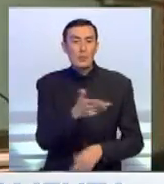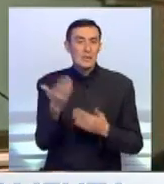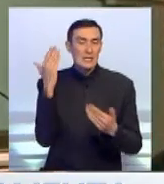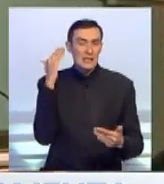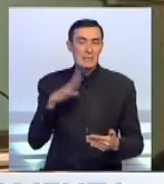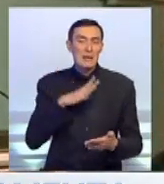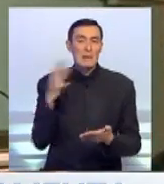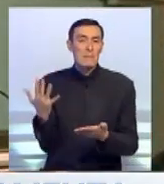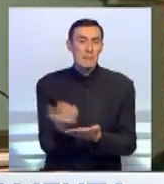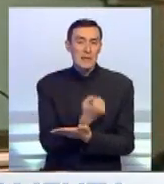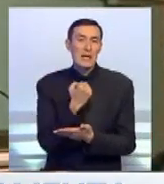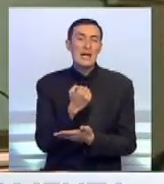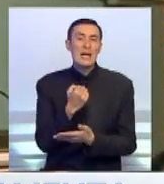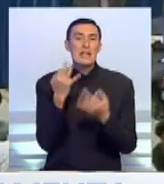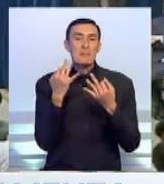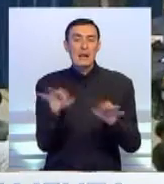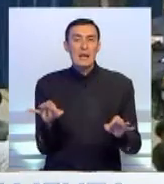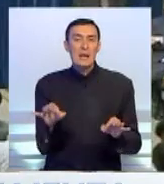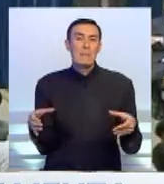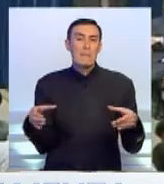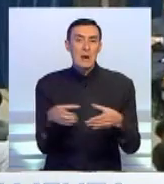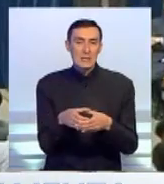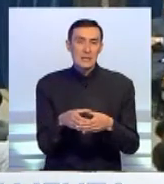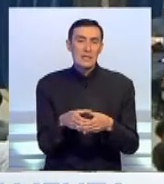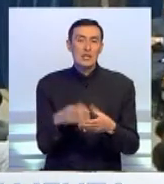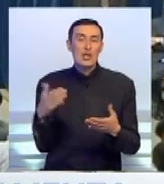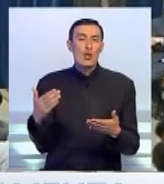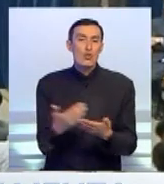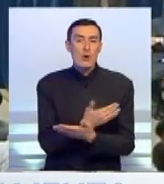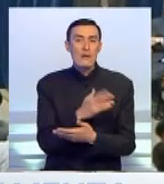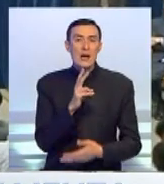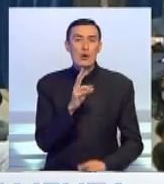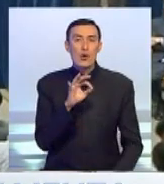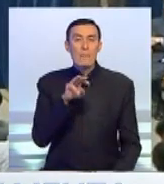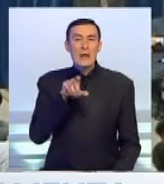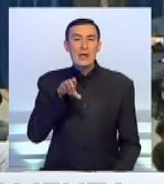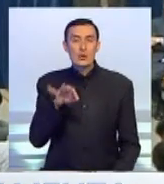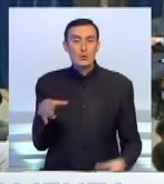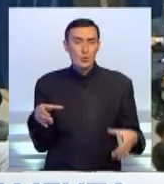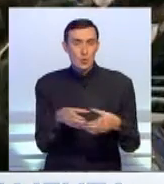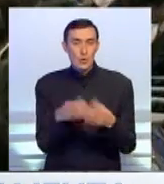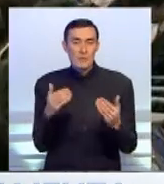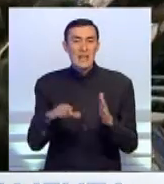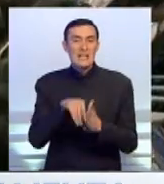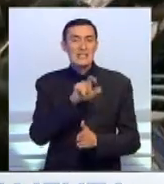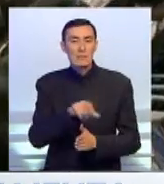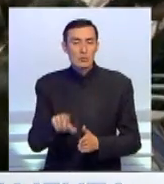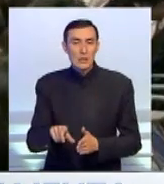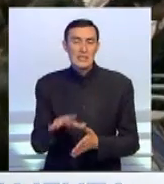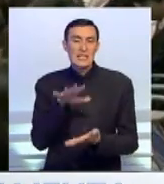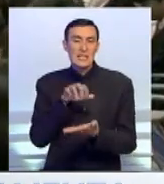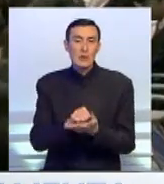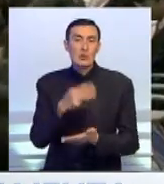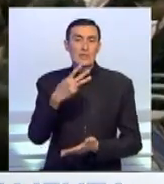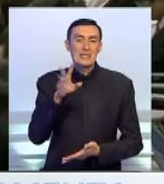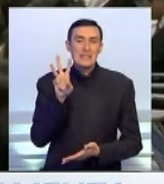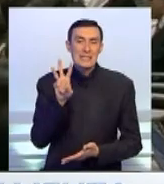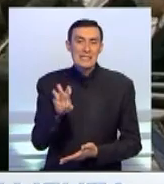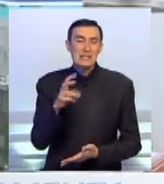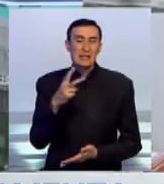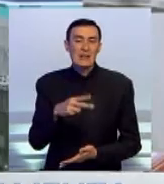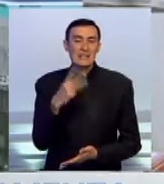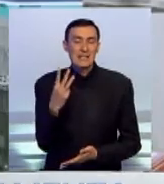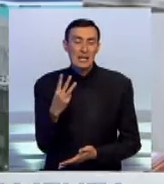и завершились победой Либерально-демократической партии и новой Камейто. Сейчас депутаты от этих партий занимают 323